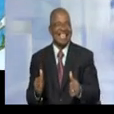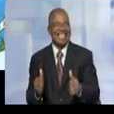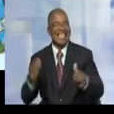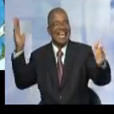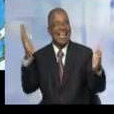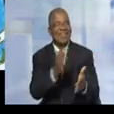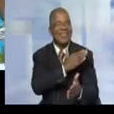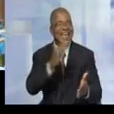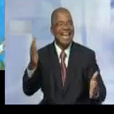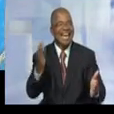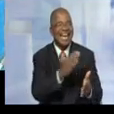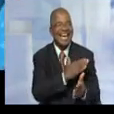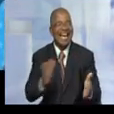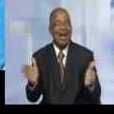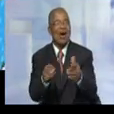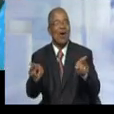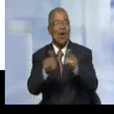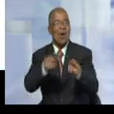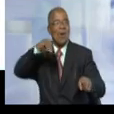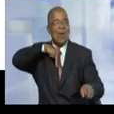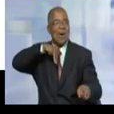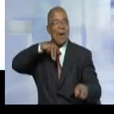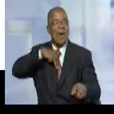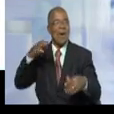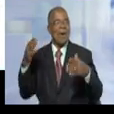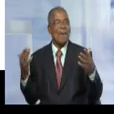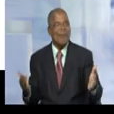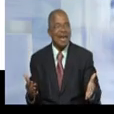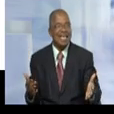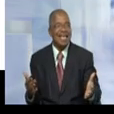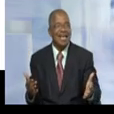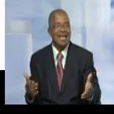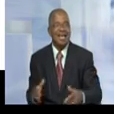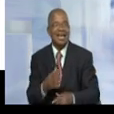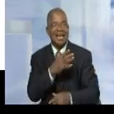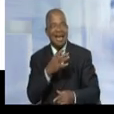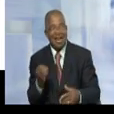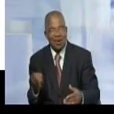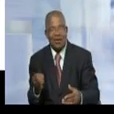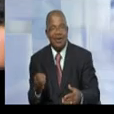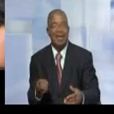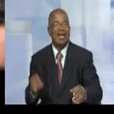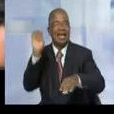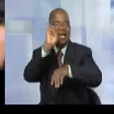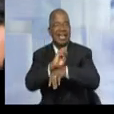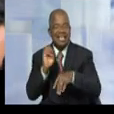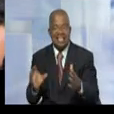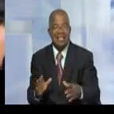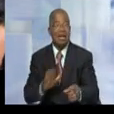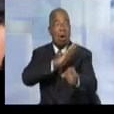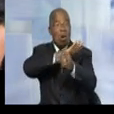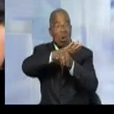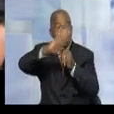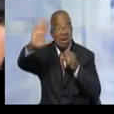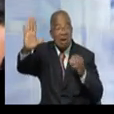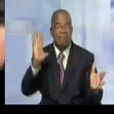ce 25e anniversaire, une messe d'action de grâce est dite. À l'occasion, l'église refuse du monde.